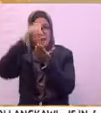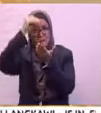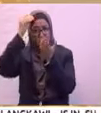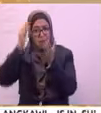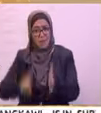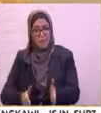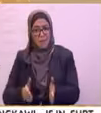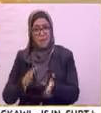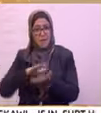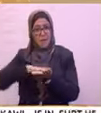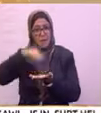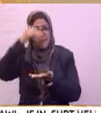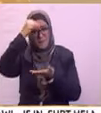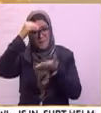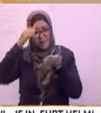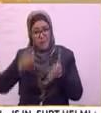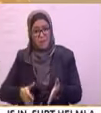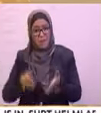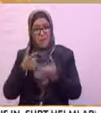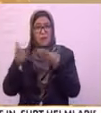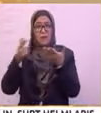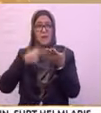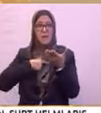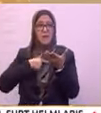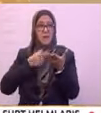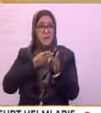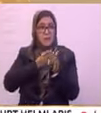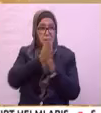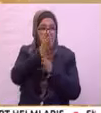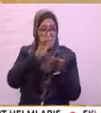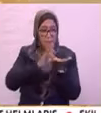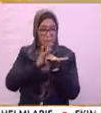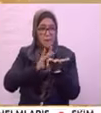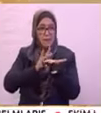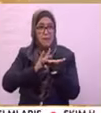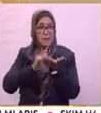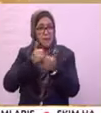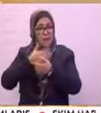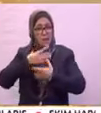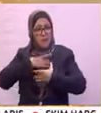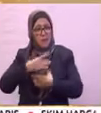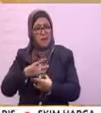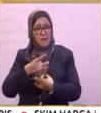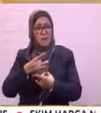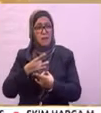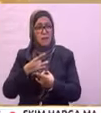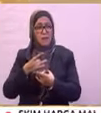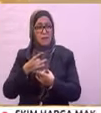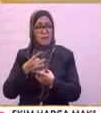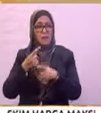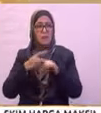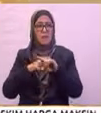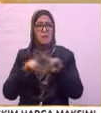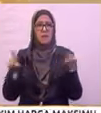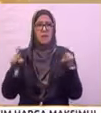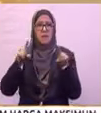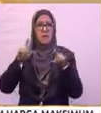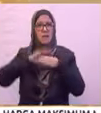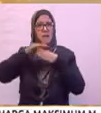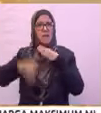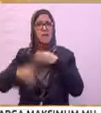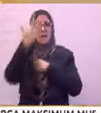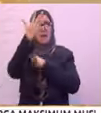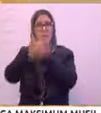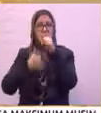pelajar-pelajar yang mengambil perubatan sebagai minat mereka, tapi dah habis 5 tahun, nak